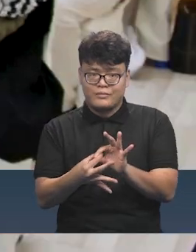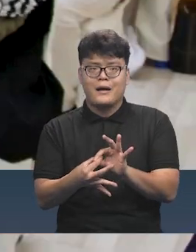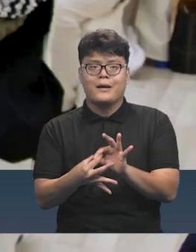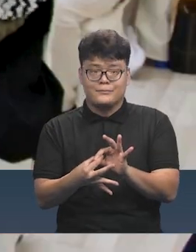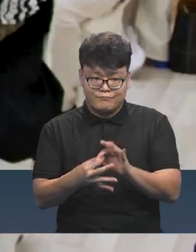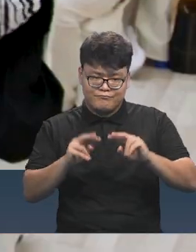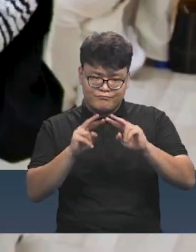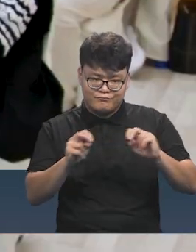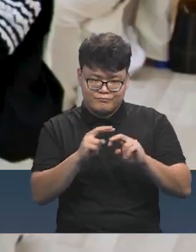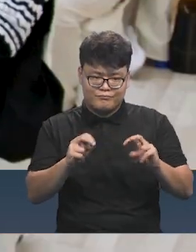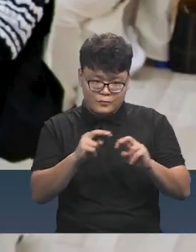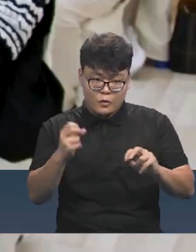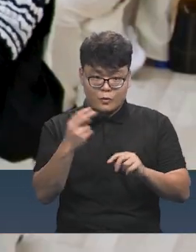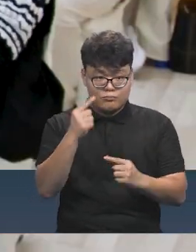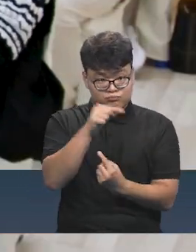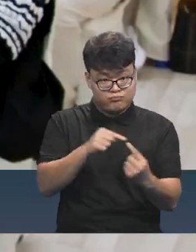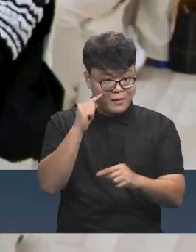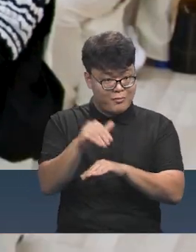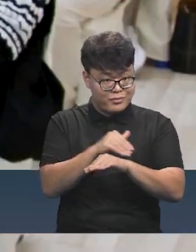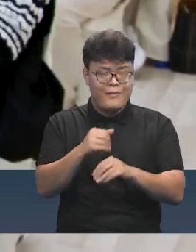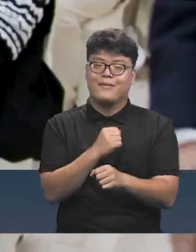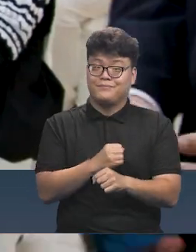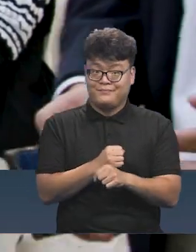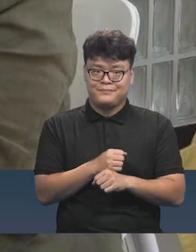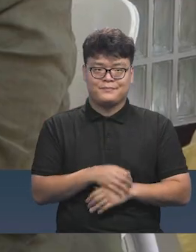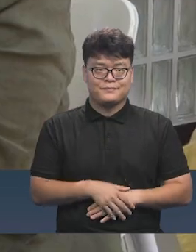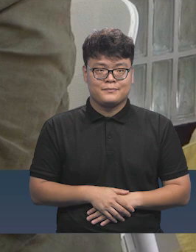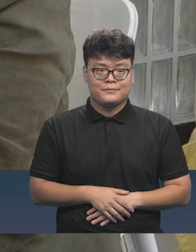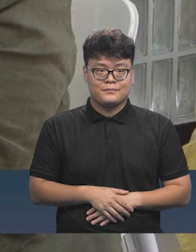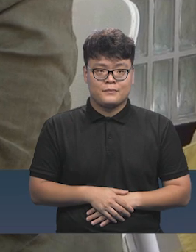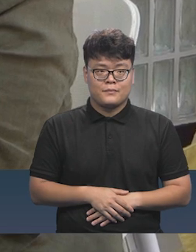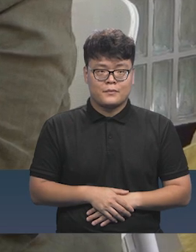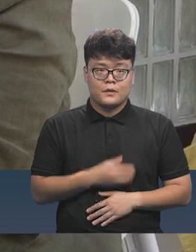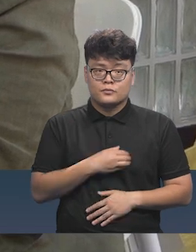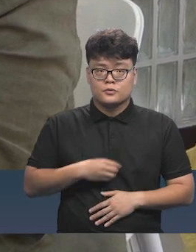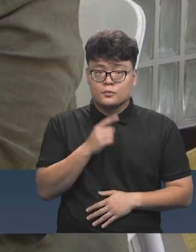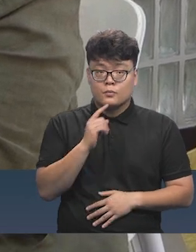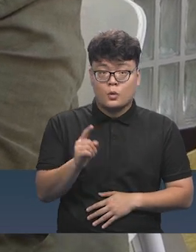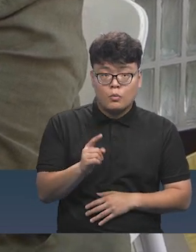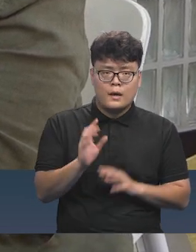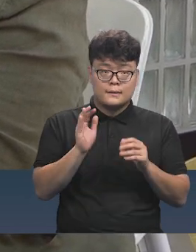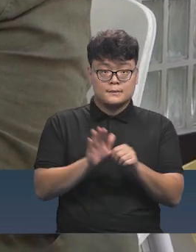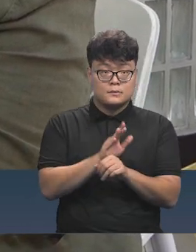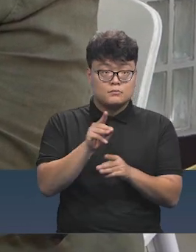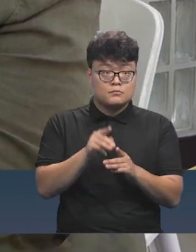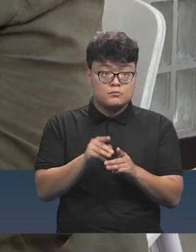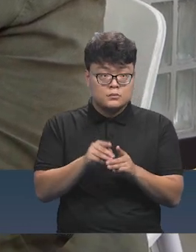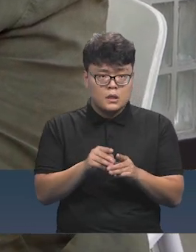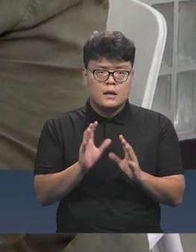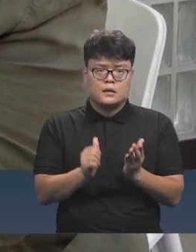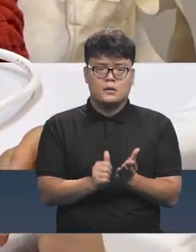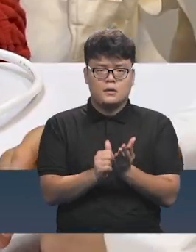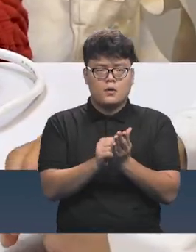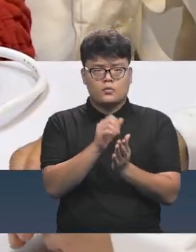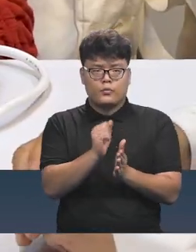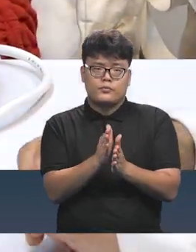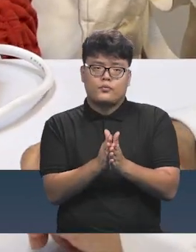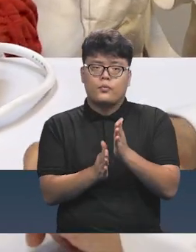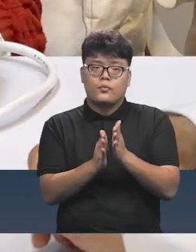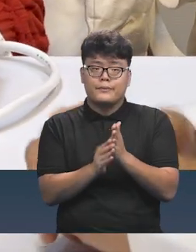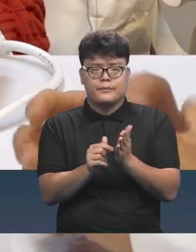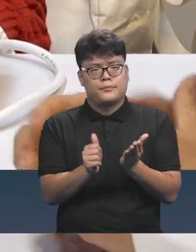양육과 돌봄을 위한 의료비 지원 등 다양한 프로그램을 지속해서 발굴 운영할 계획입니다